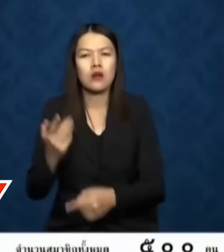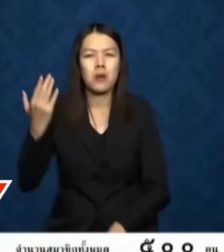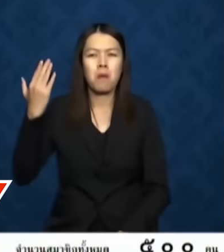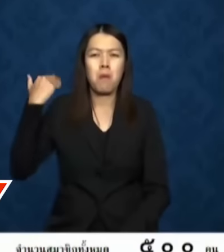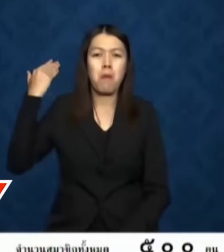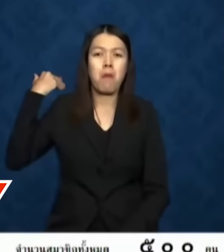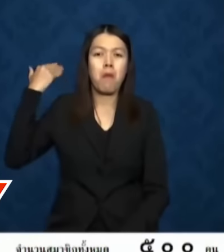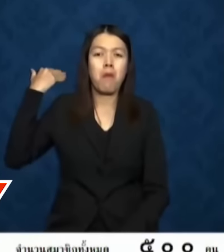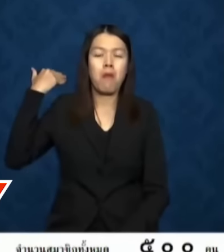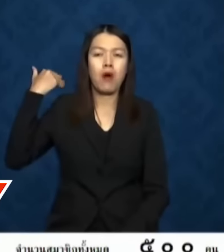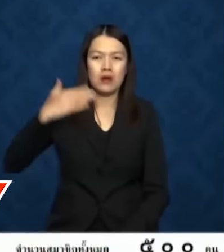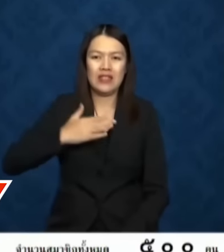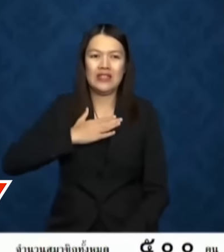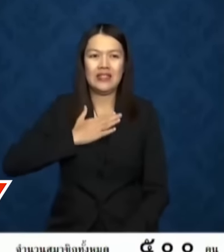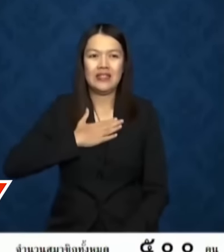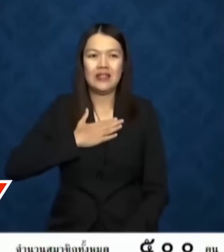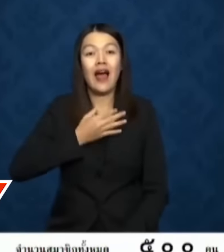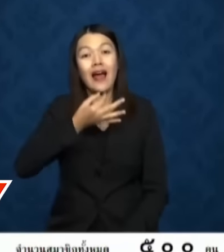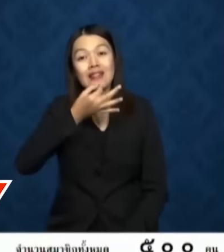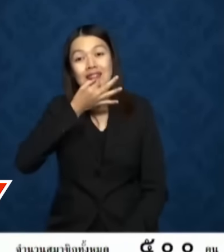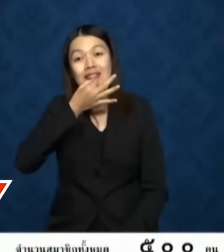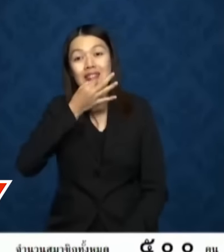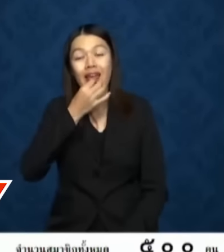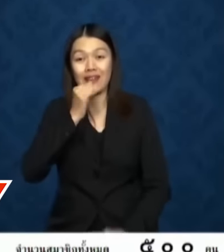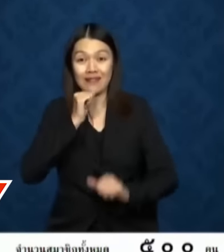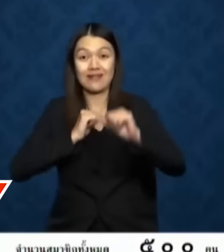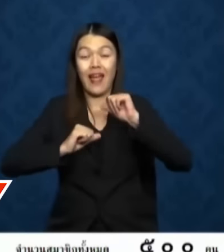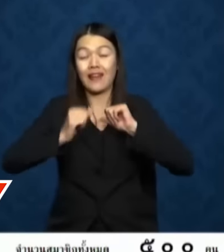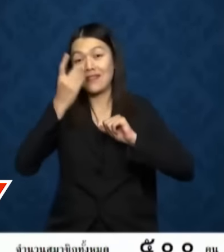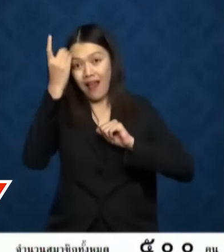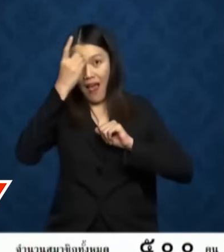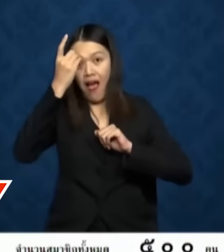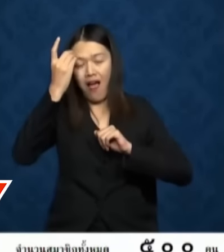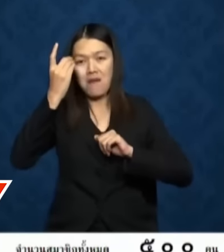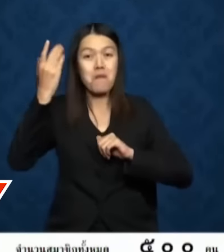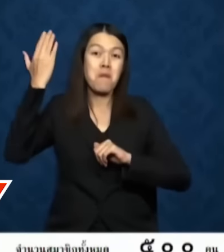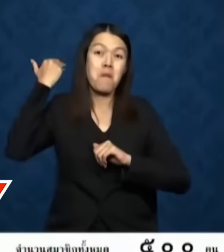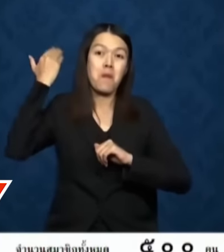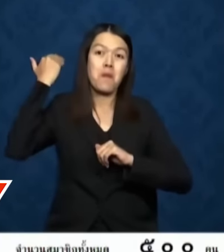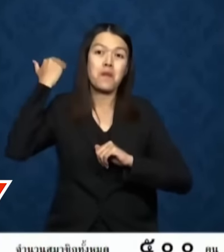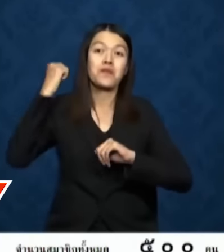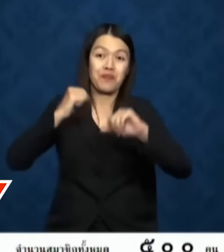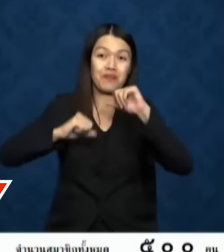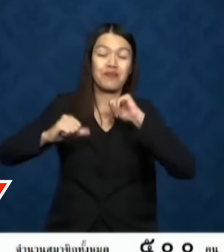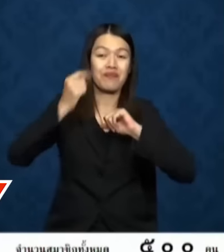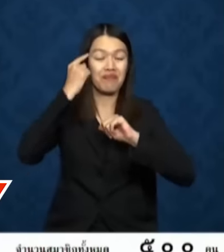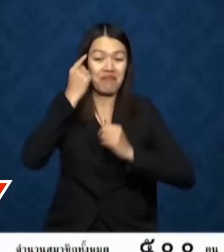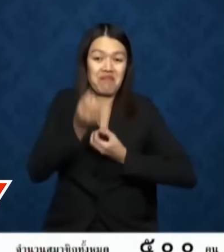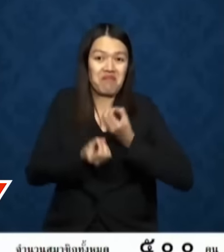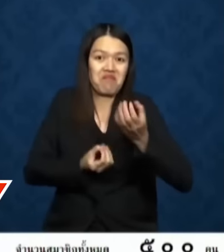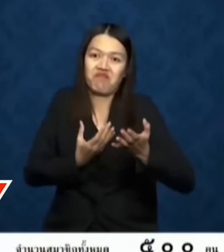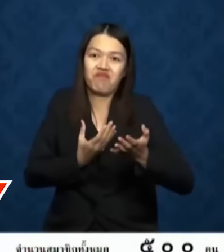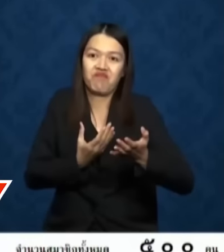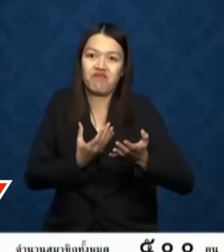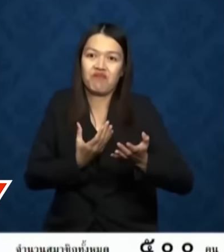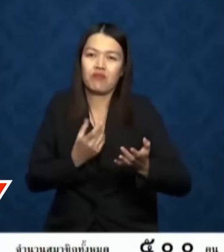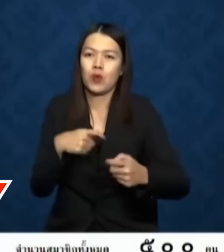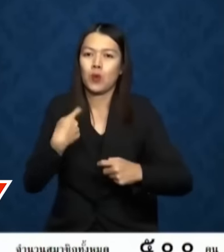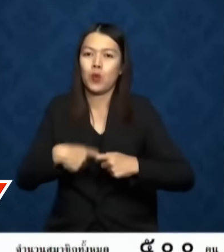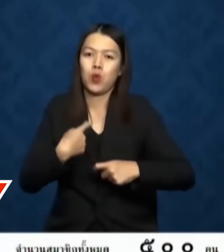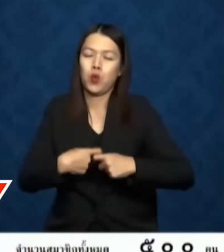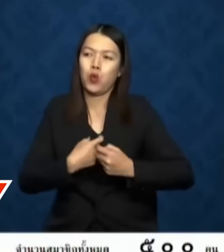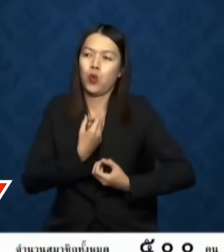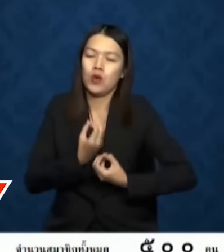คยรับอาชีพเป็นนักแสดงในยุคนั้นการแสดงความเห็นค่อนข้างลำบ